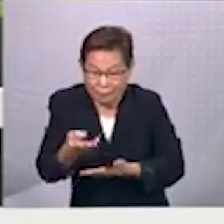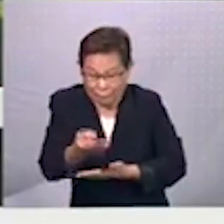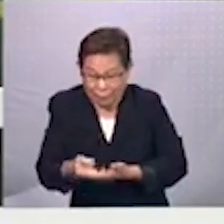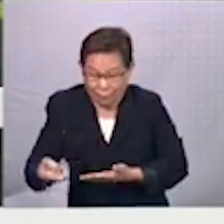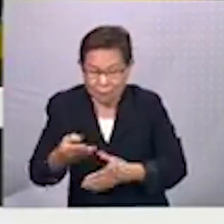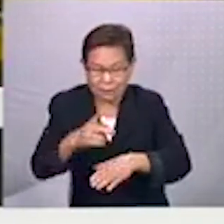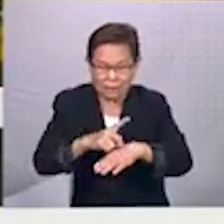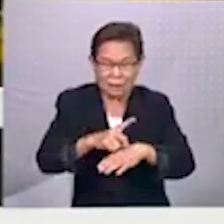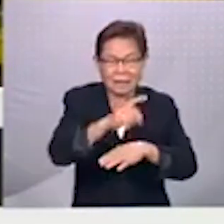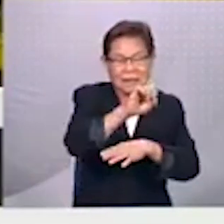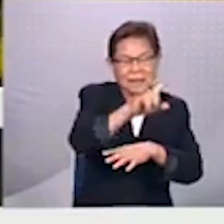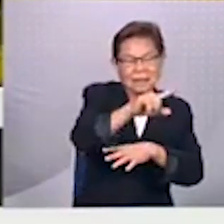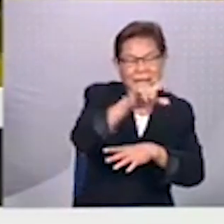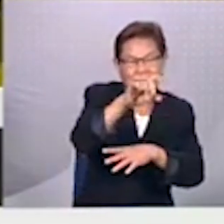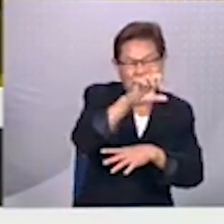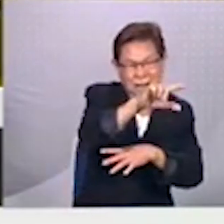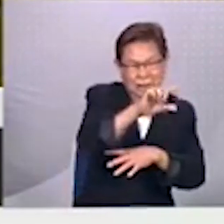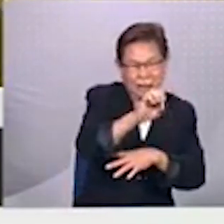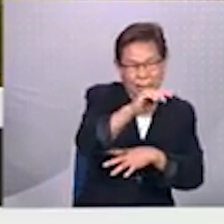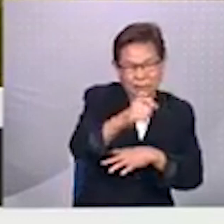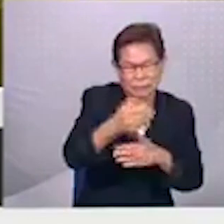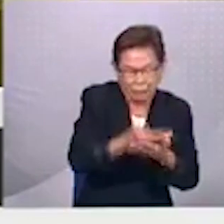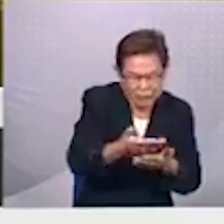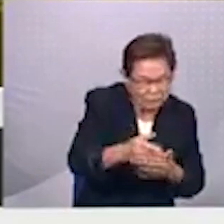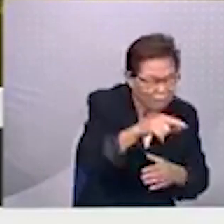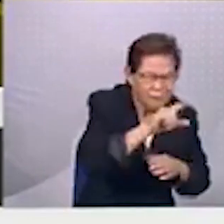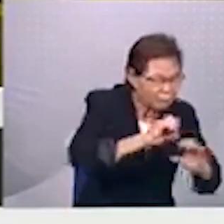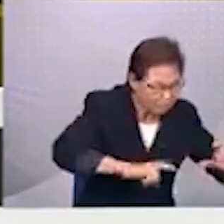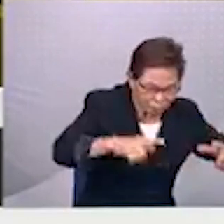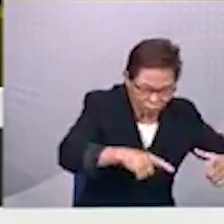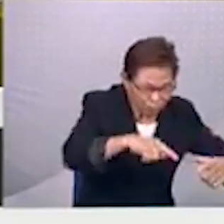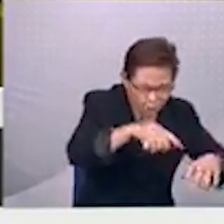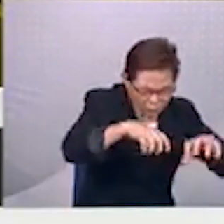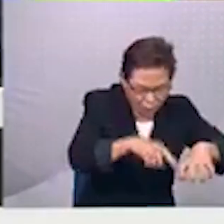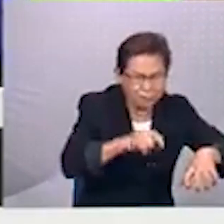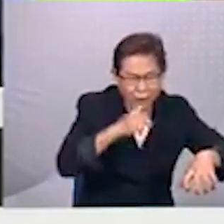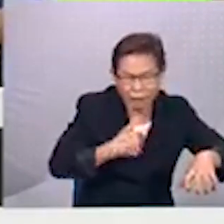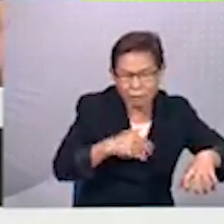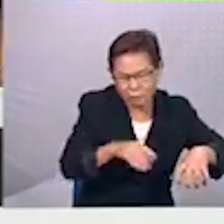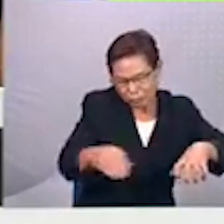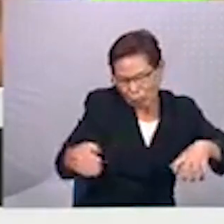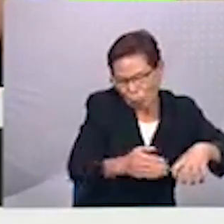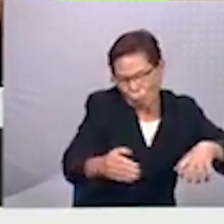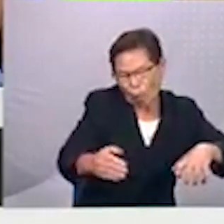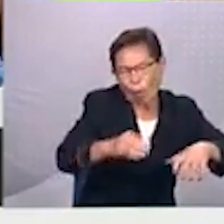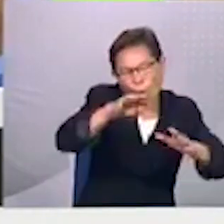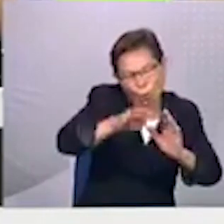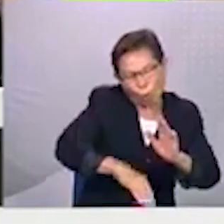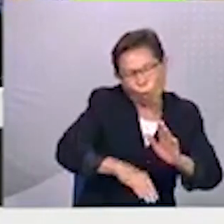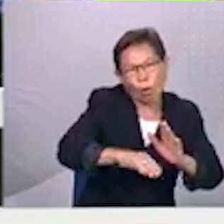di Gemas yang terhampir tempat dia adalah di Segamat, walaupun di dalam radius 10 kilometer, kurang 10